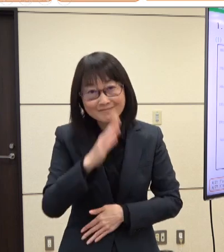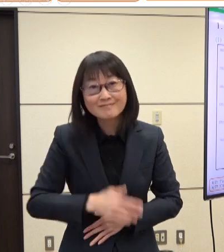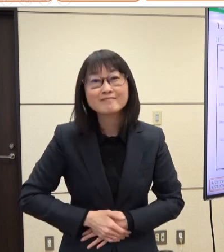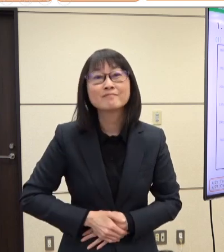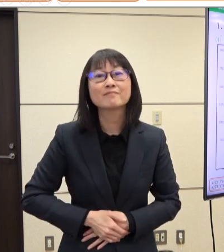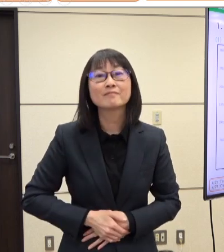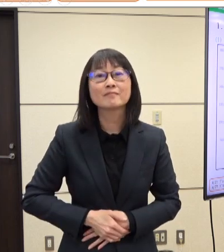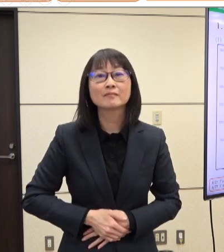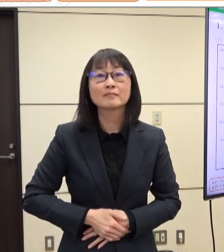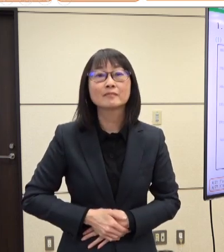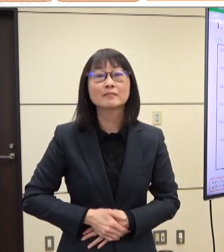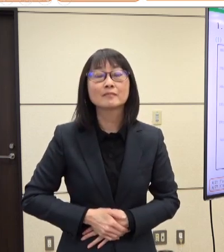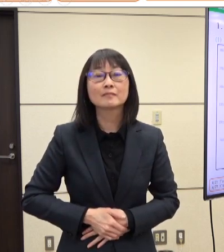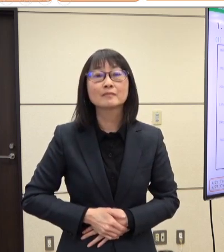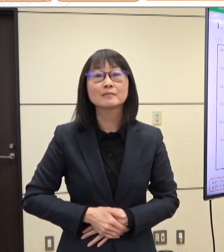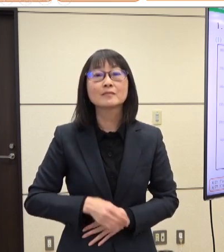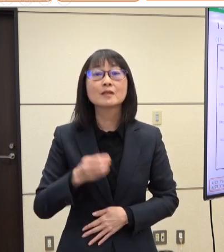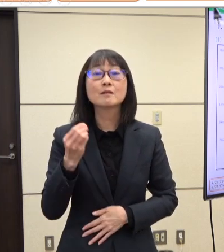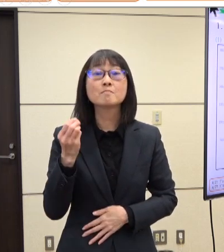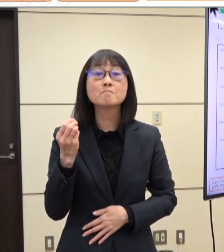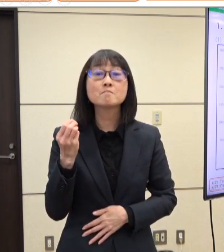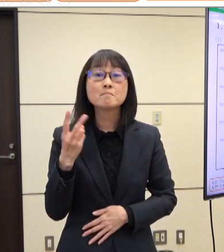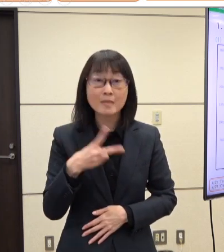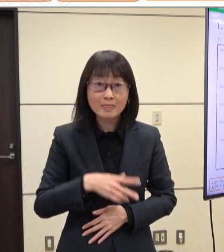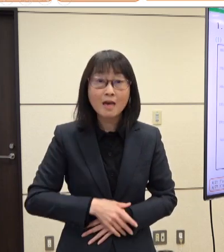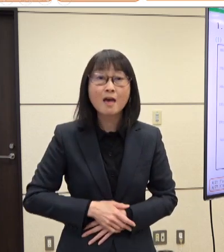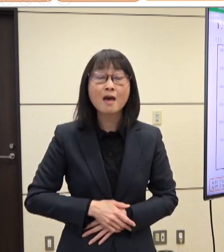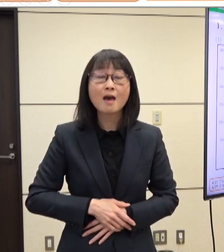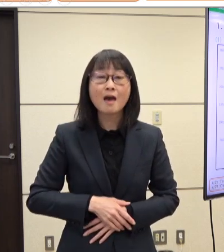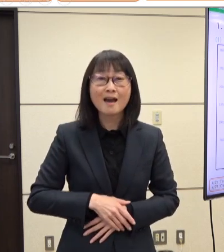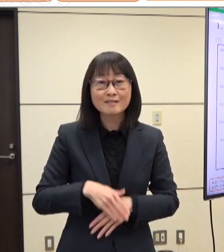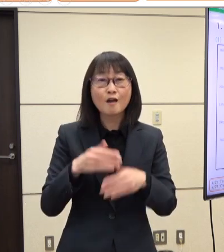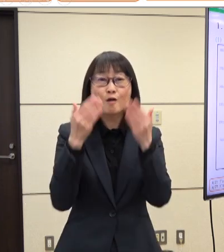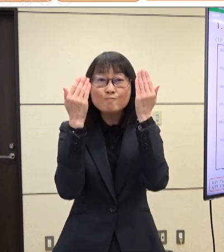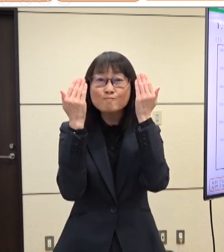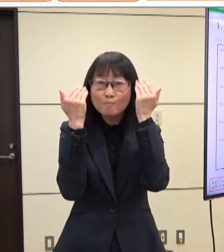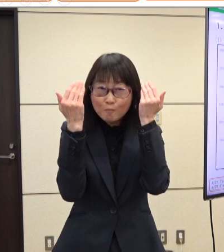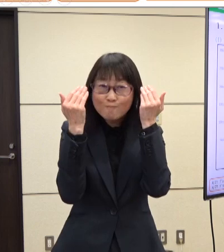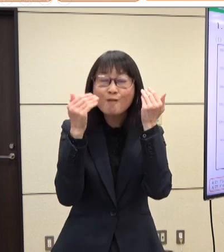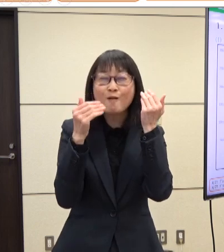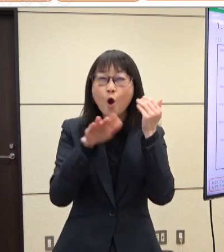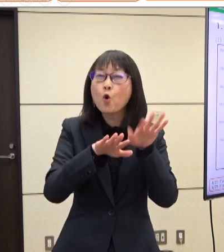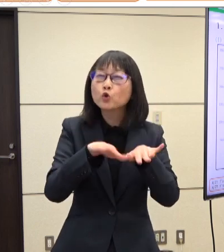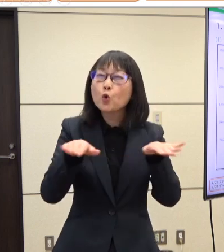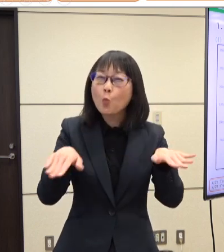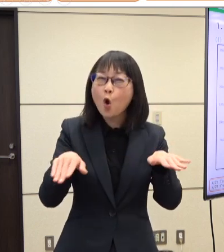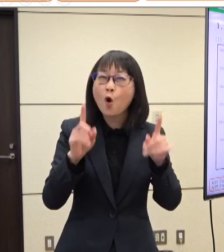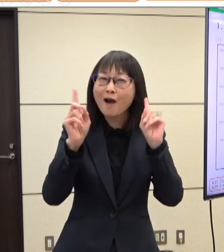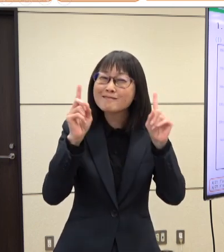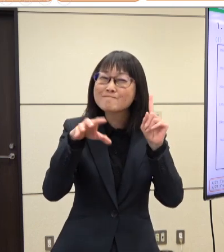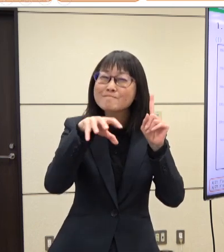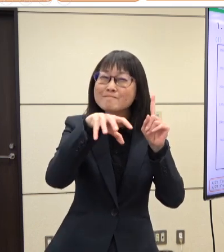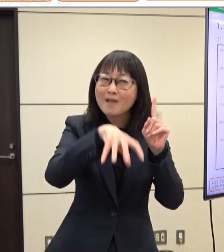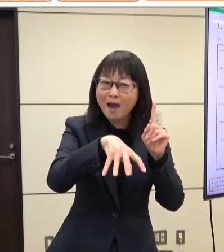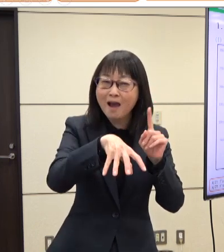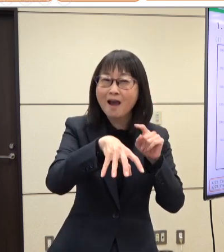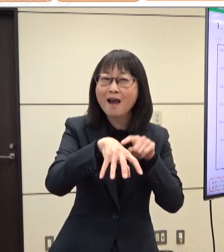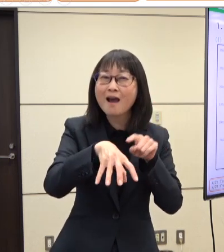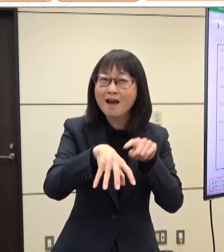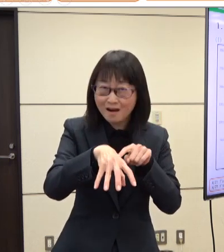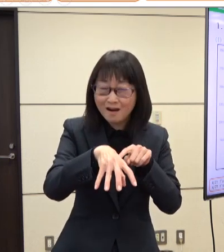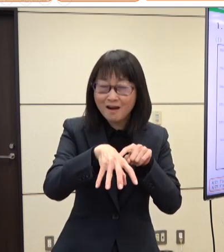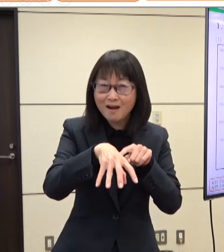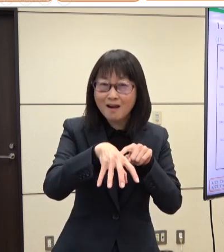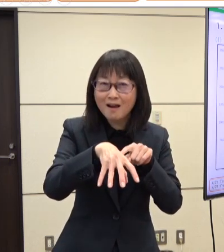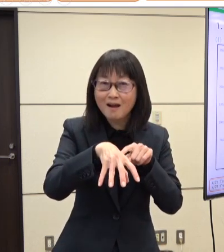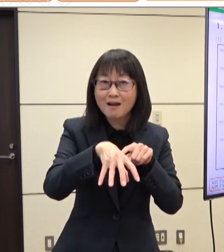また、ももらびキッズパークもですね、お子さんと、その保護者の入場であり